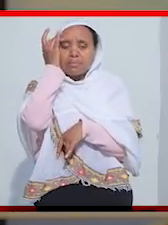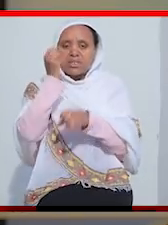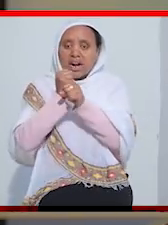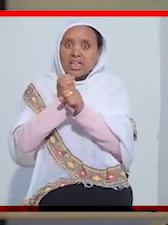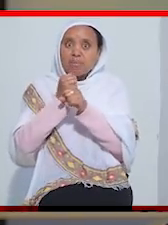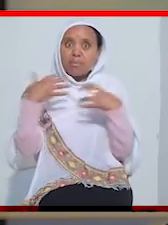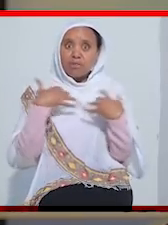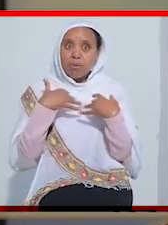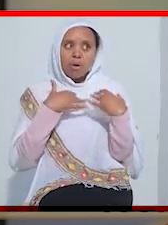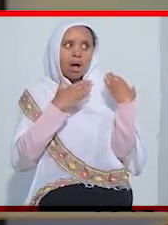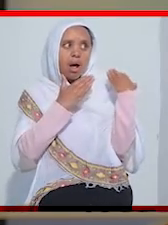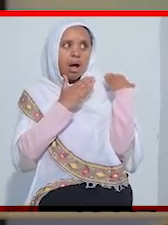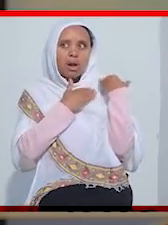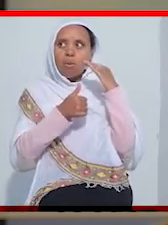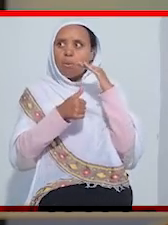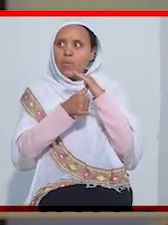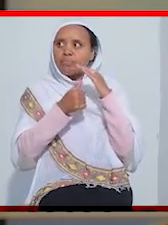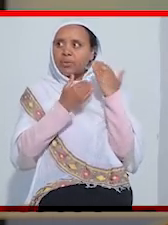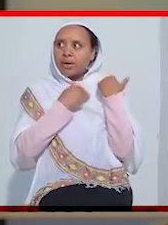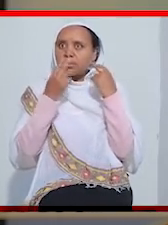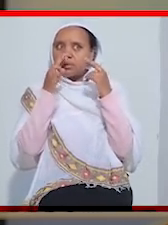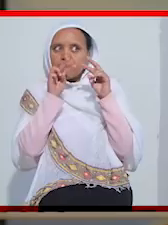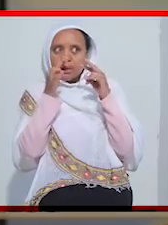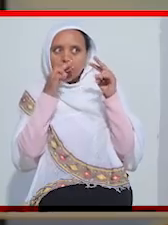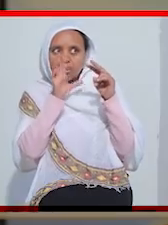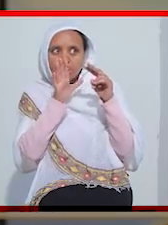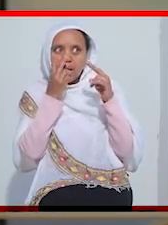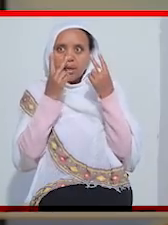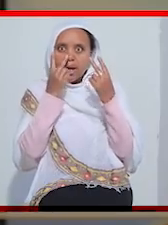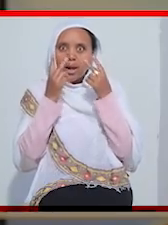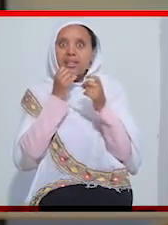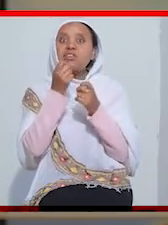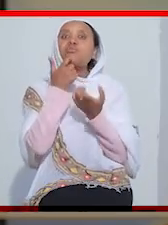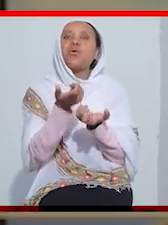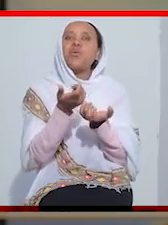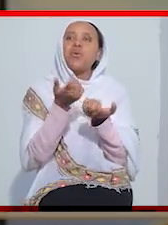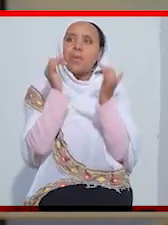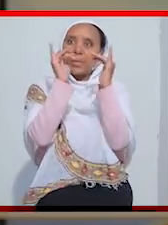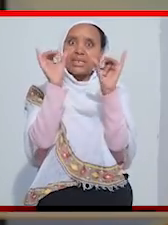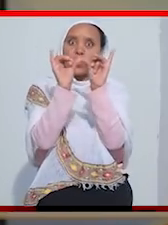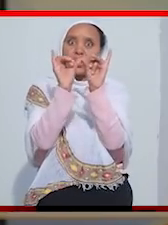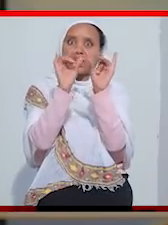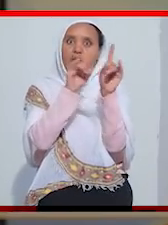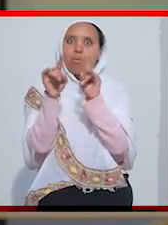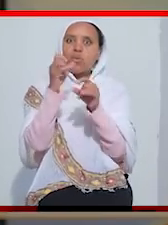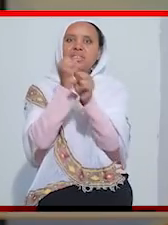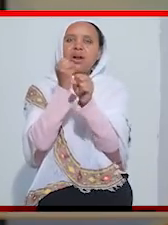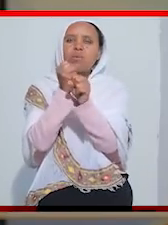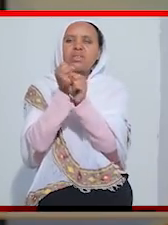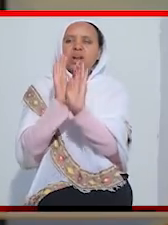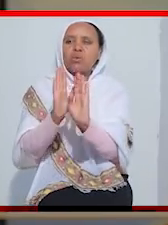የታመመ ሰራተኛም የሚፈራው አለቃውን ነው። አለቃ የተመለከተ አልተመለከተኝም፣ አየኝ አላየኝም የሚላል። በዚያው ልክ